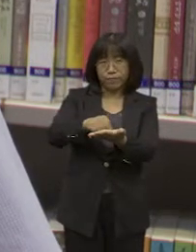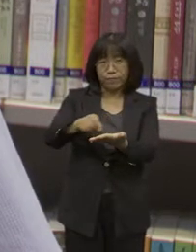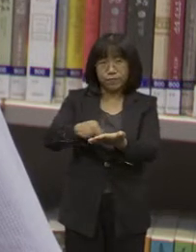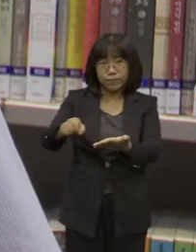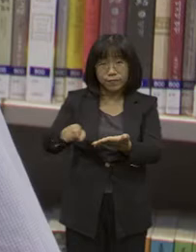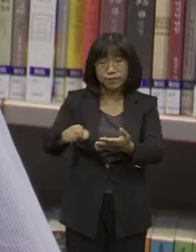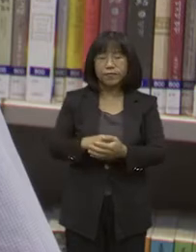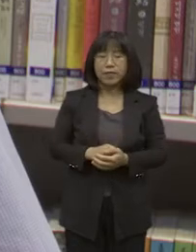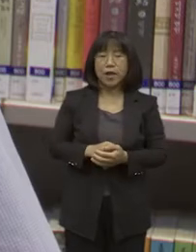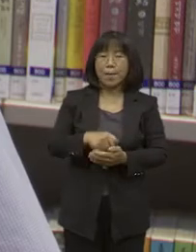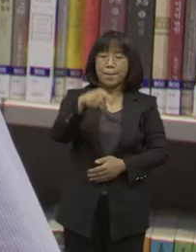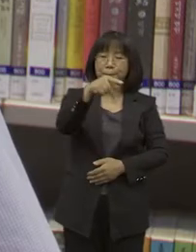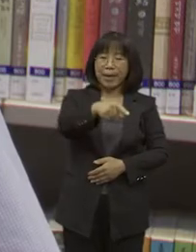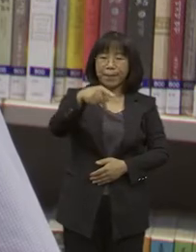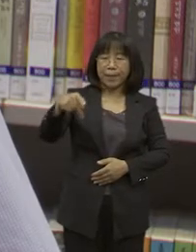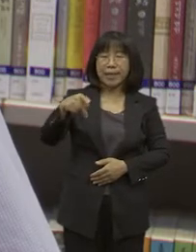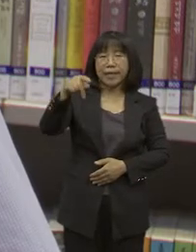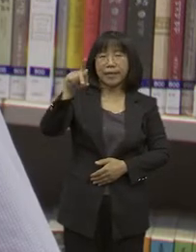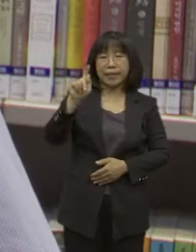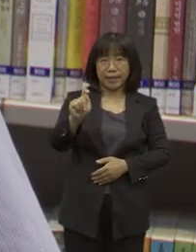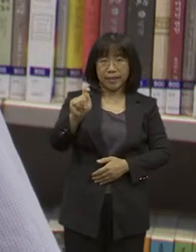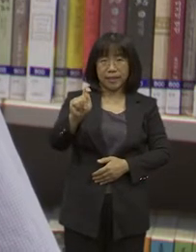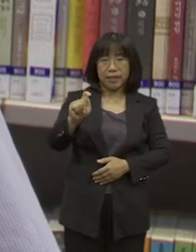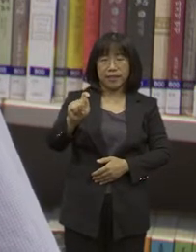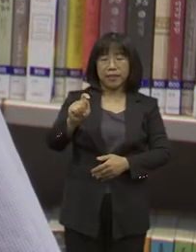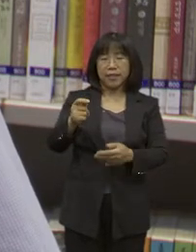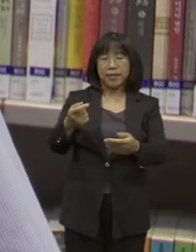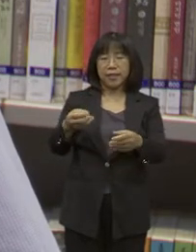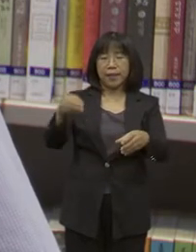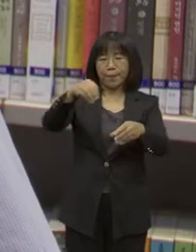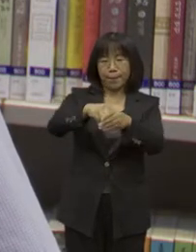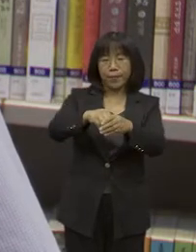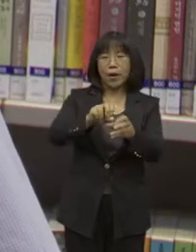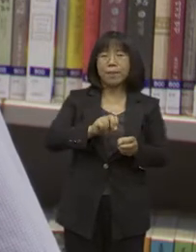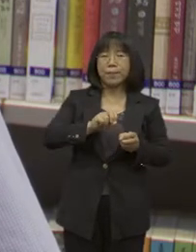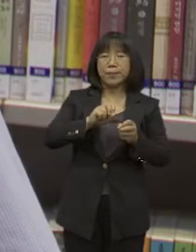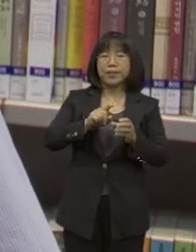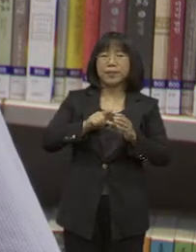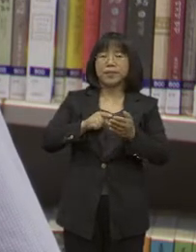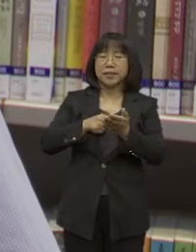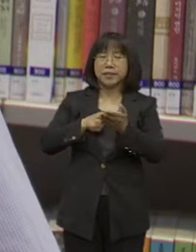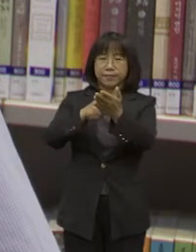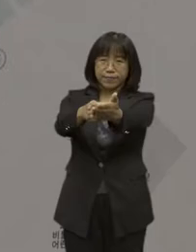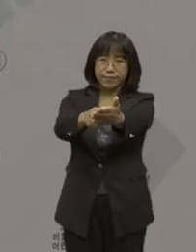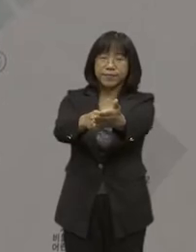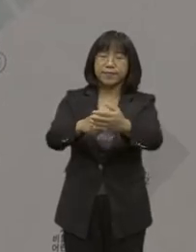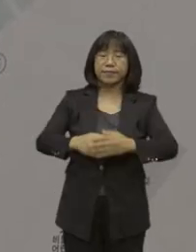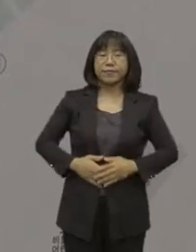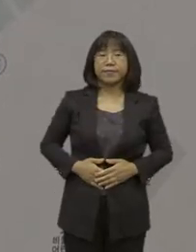소개하는 프레젠테이션 파일과 함께 이메일로 신청하시면 됩니다.